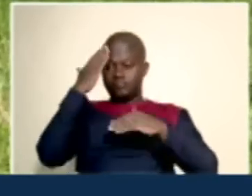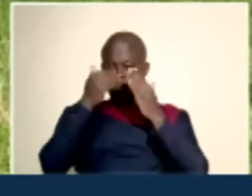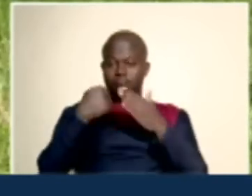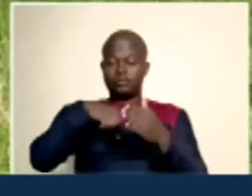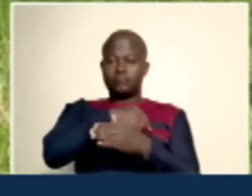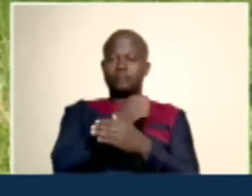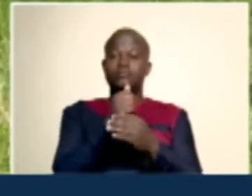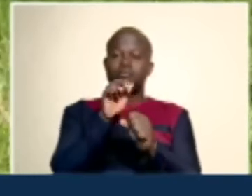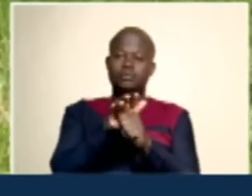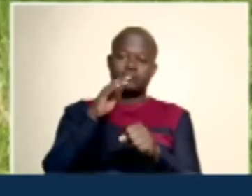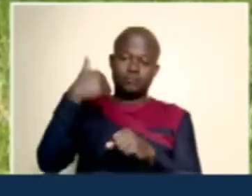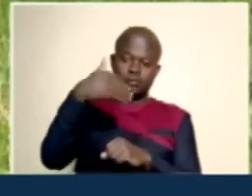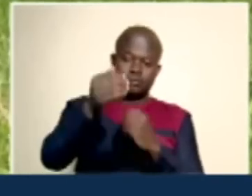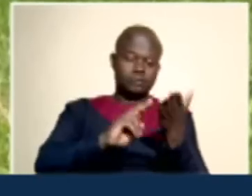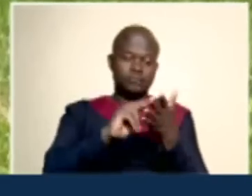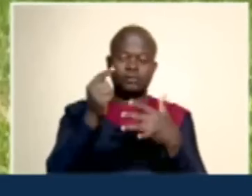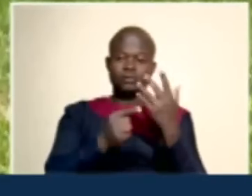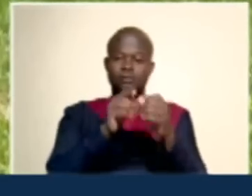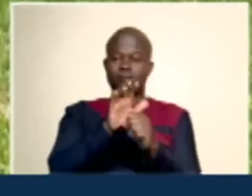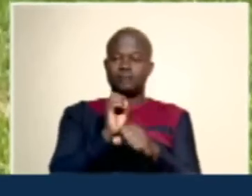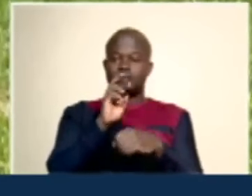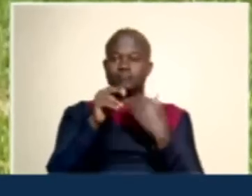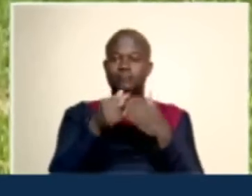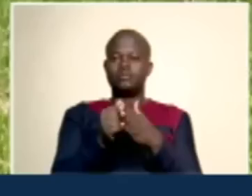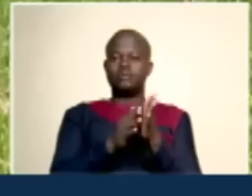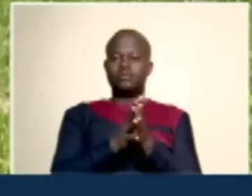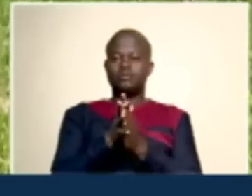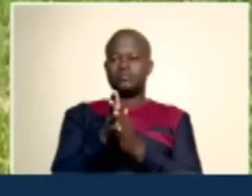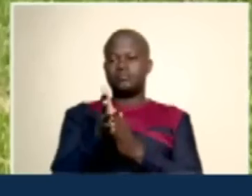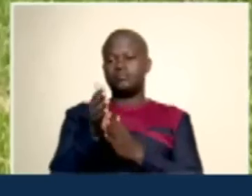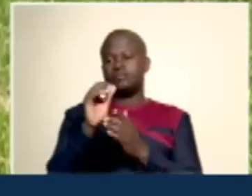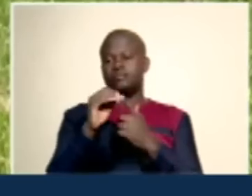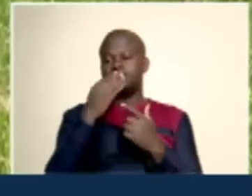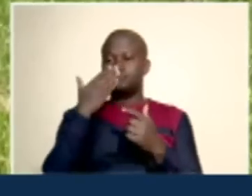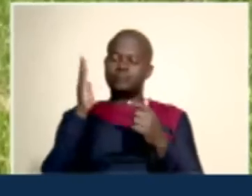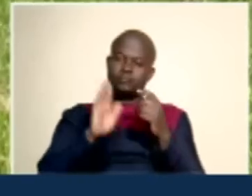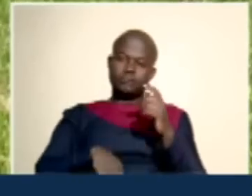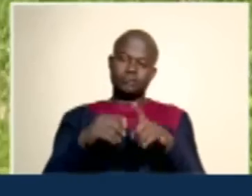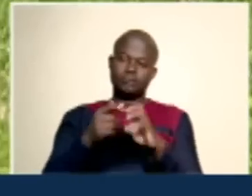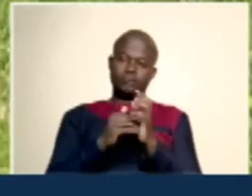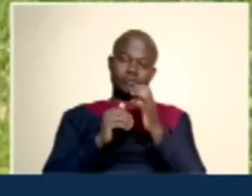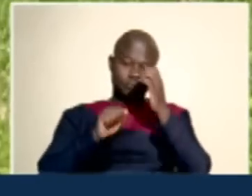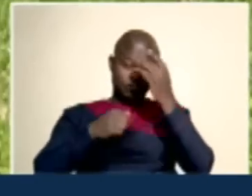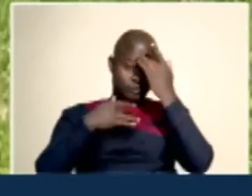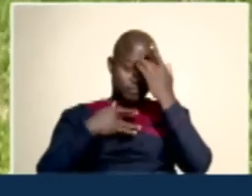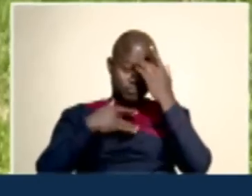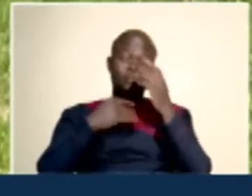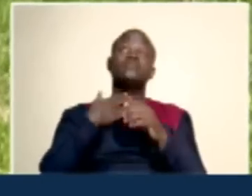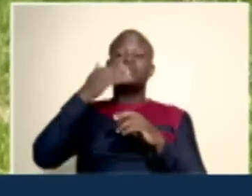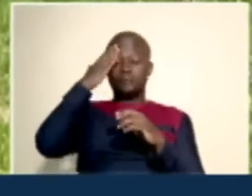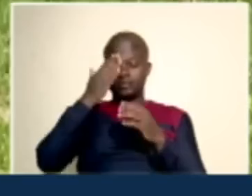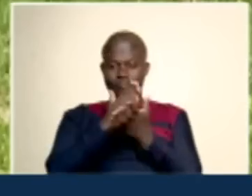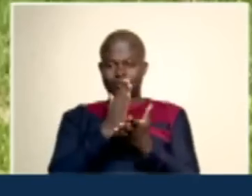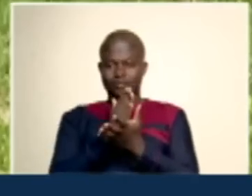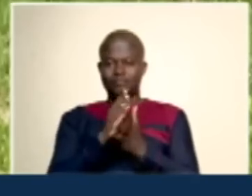dufunze kugenda dukoresha ibintu byinshi cyangwa tukatwakwishora mu ngeso zitari nziza kandi rero dushobora kwandurira kandi nifuza kumenya nyirizina